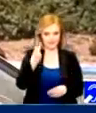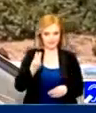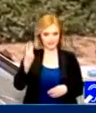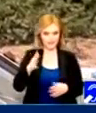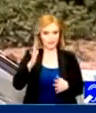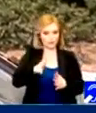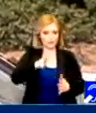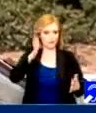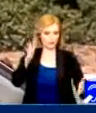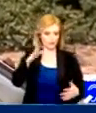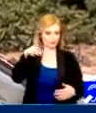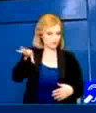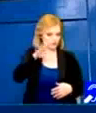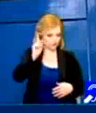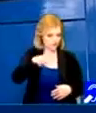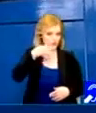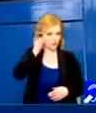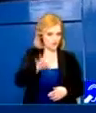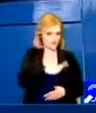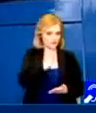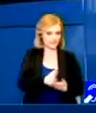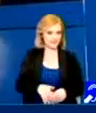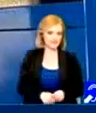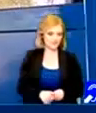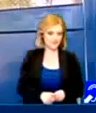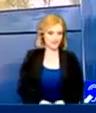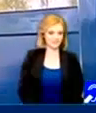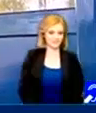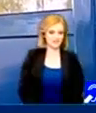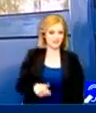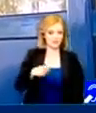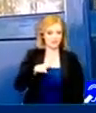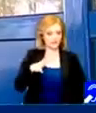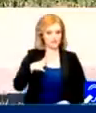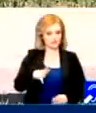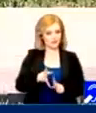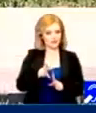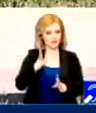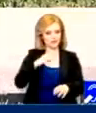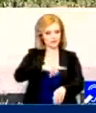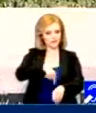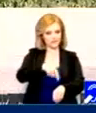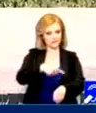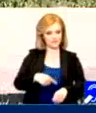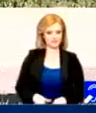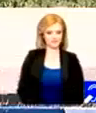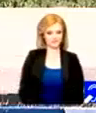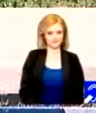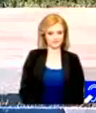această perioadă frontiera dintre România și Republica Moldova și uneori sunt nevoiți să aștepte ore în șir formalitățile